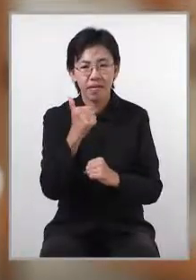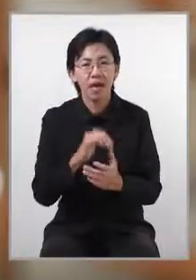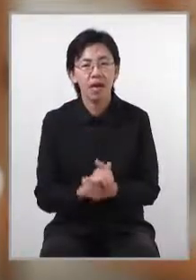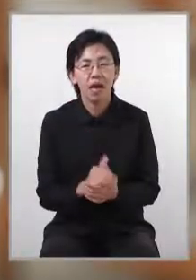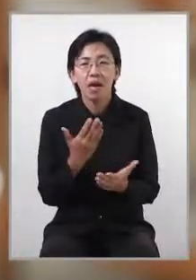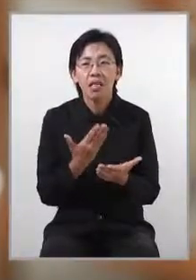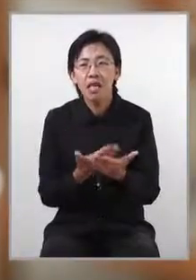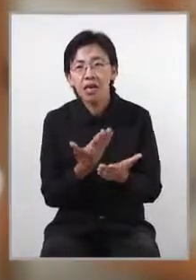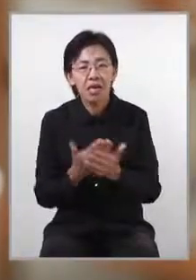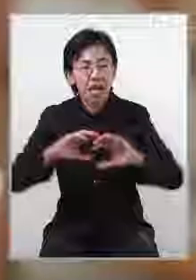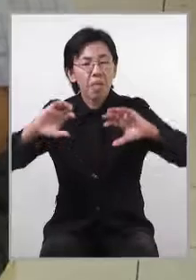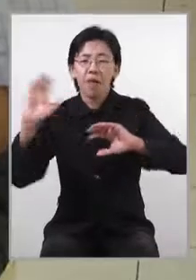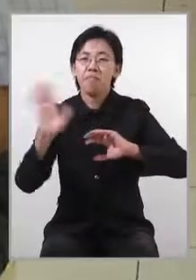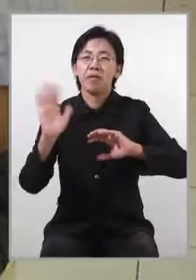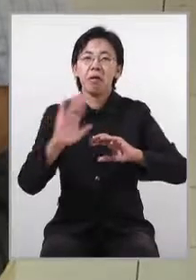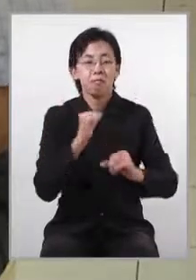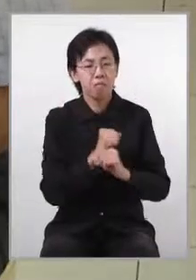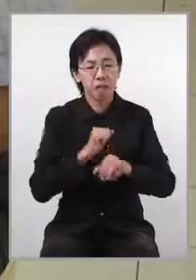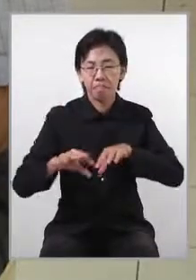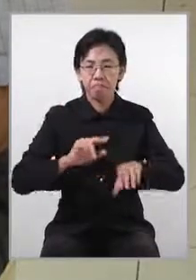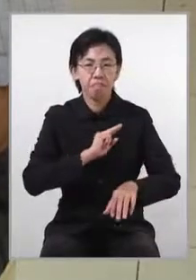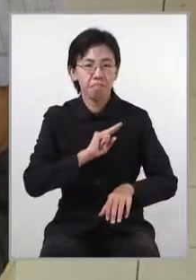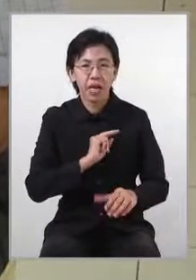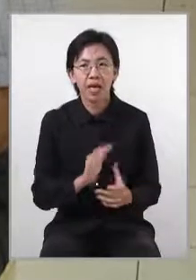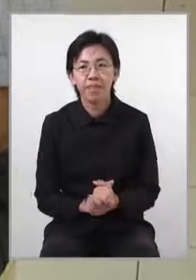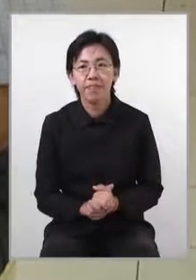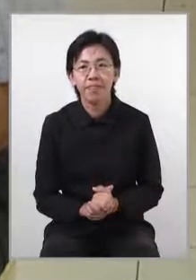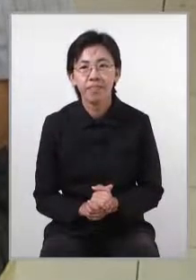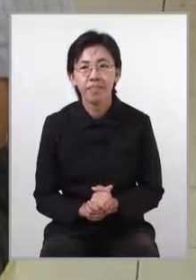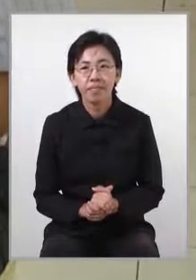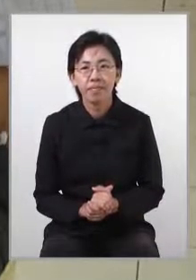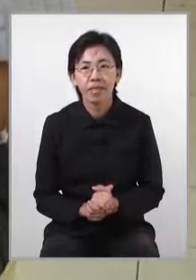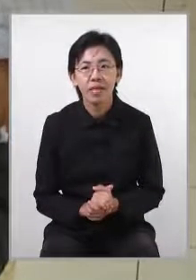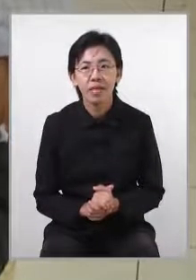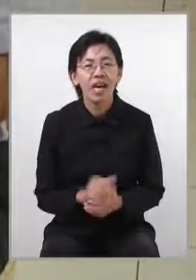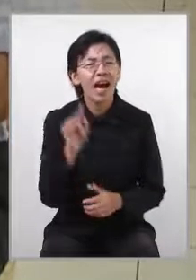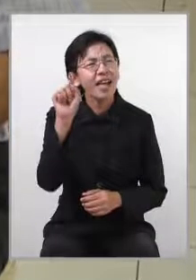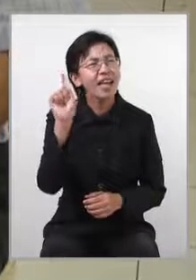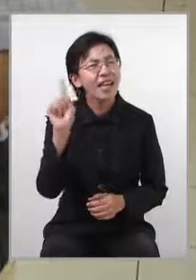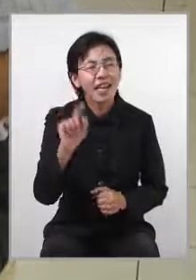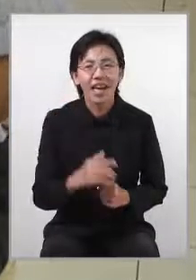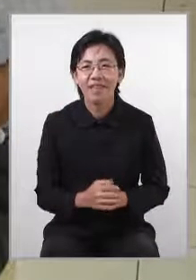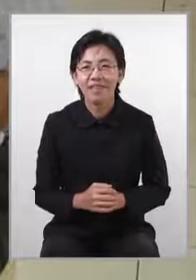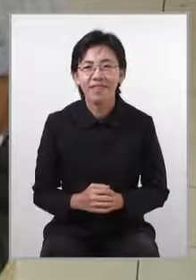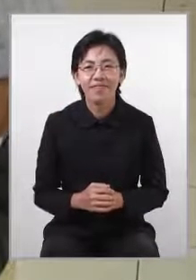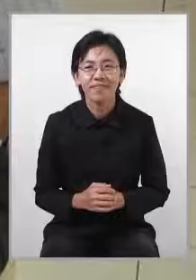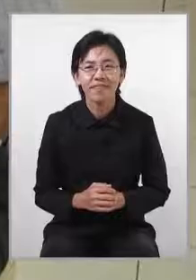งินรัฐบาลเลย ครับผมเห็นมีเขียนว่า Trip Advisor โอ้อันนี้ครับ